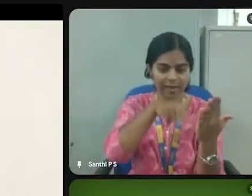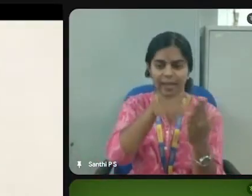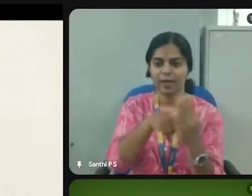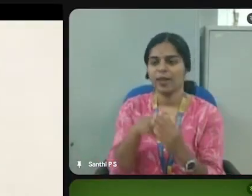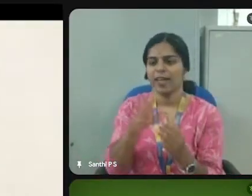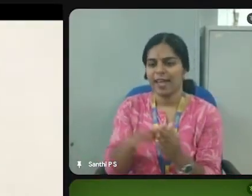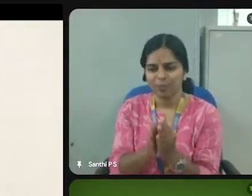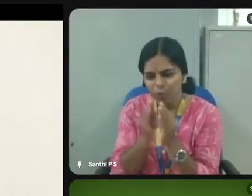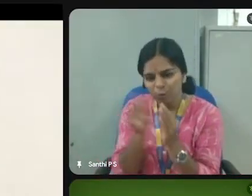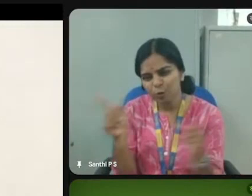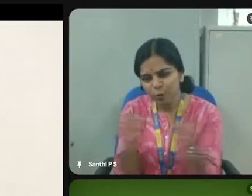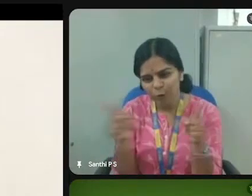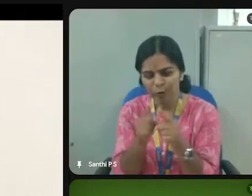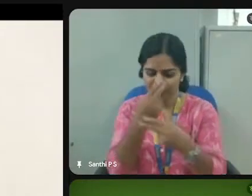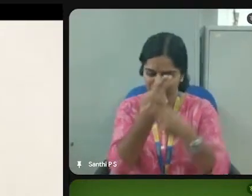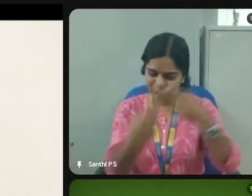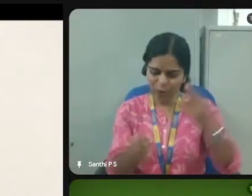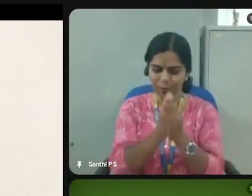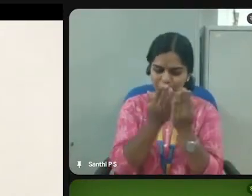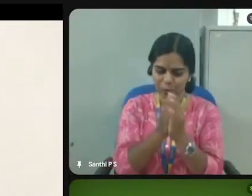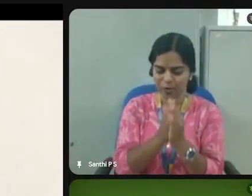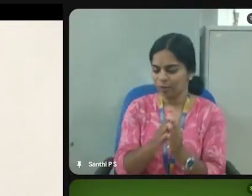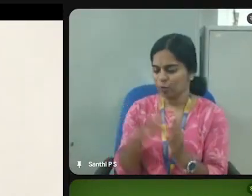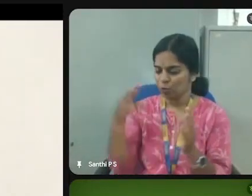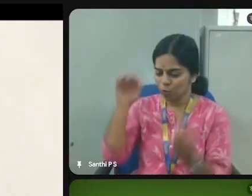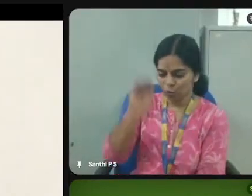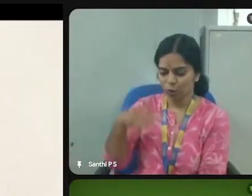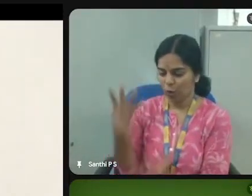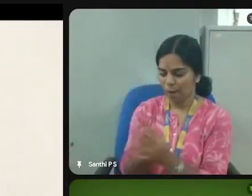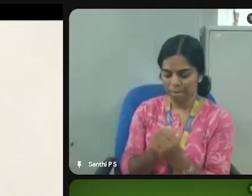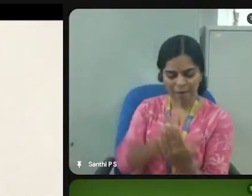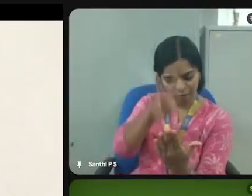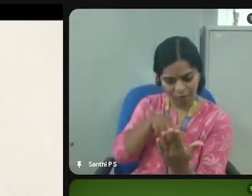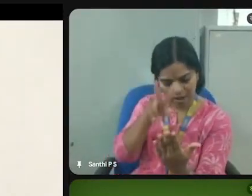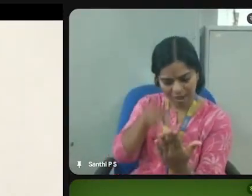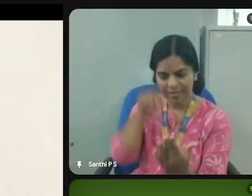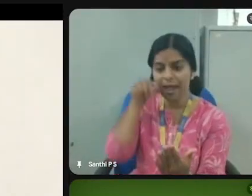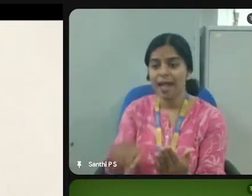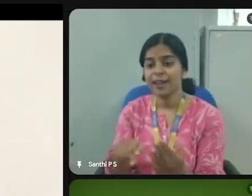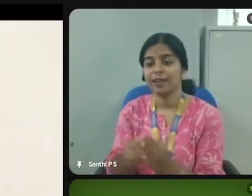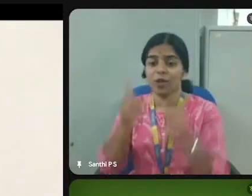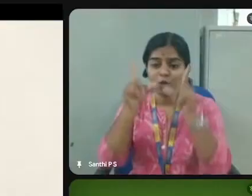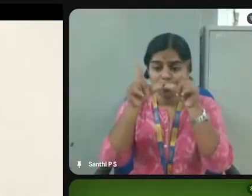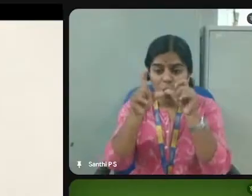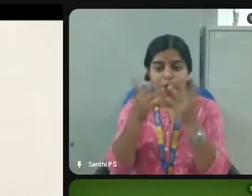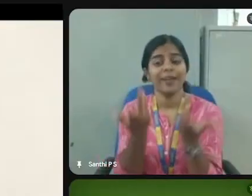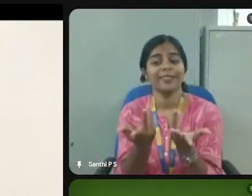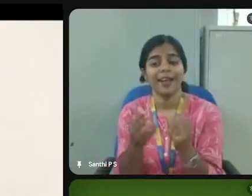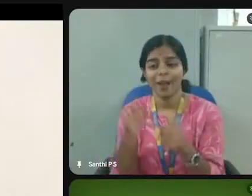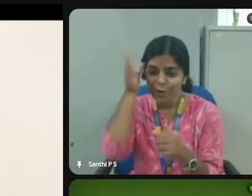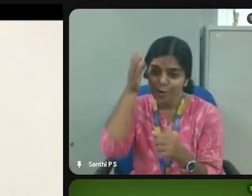ചെറിയ കഥാപുസ്തകങ്ങൾ എടുത്ത് കുട്ടിയോടൊപ്പം തന്നെ അത് വായിച്ച് അതിനെപ്പറ്റി പ്രിന്റ് എന്താണ്, അതിനകത്ത് കോൺസെപ്റ്റ്സ് എന്താണ്